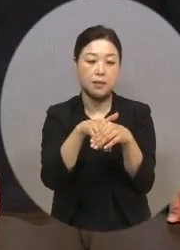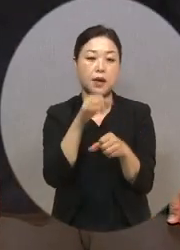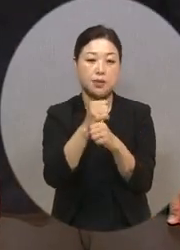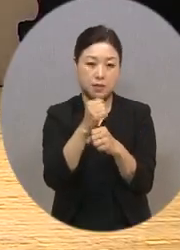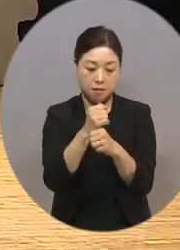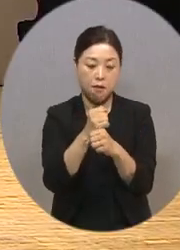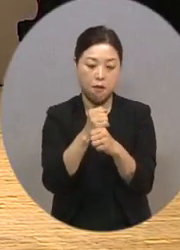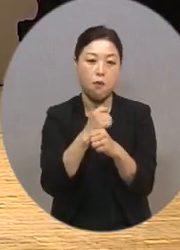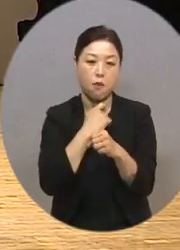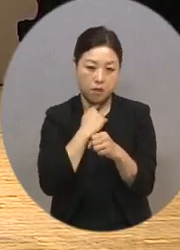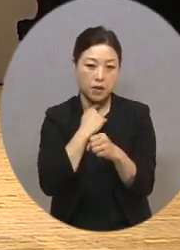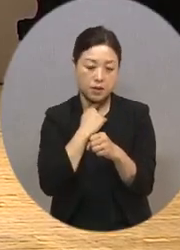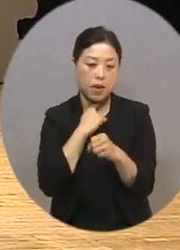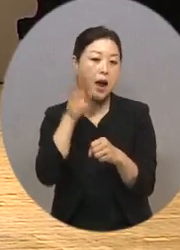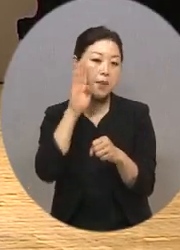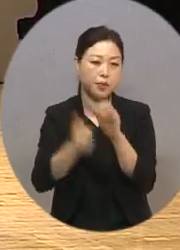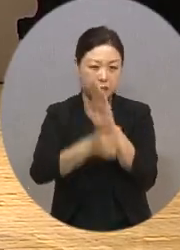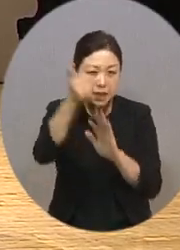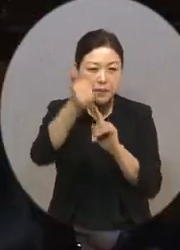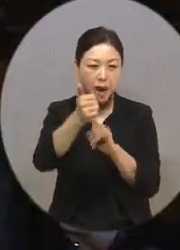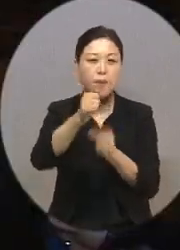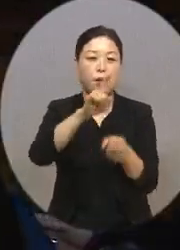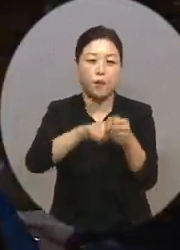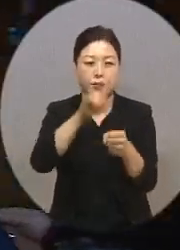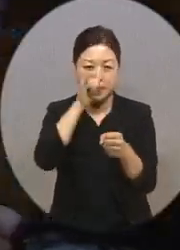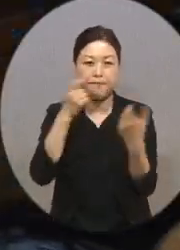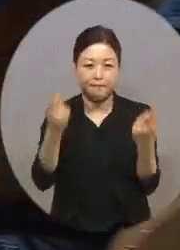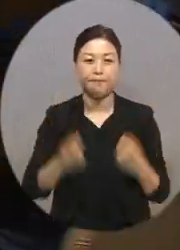앞장서야겠다는 희망찬 앞날의 다짐을 보였습니다.